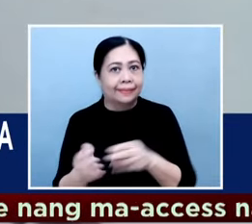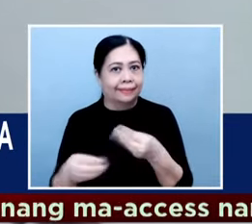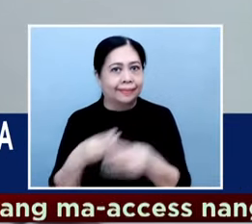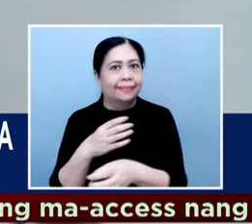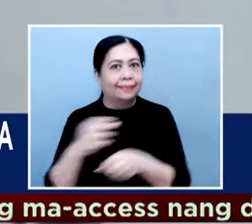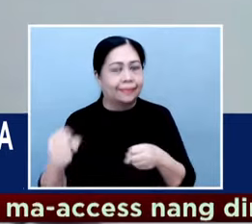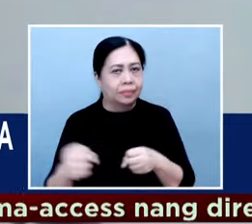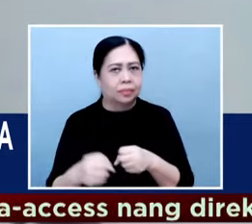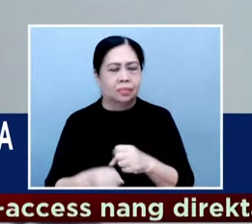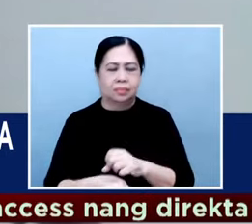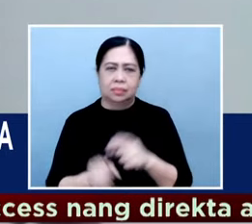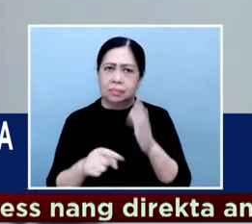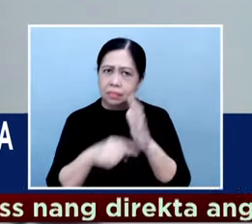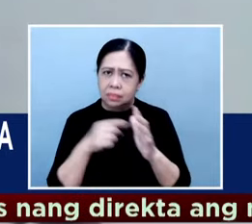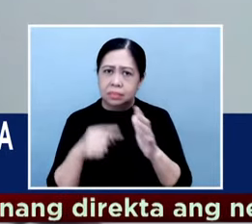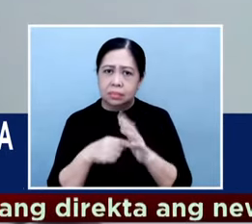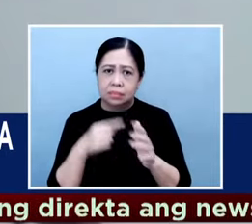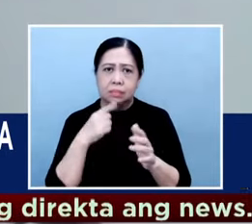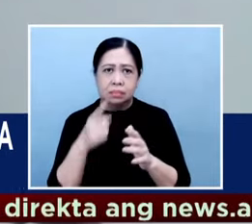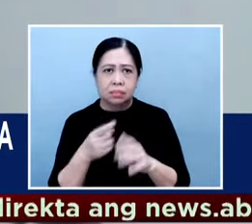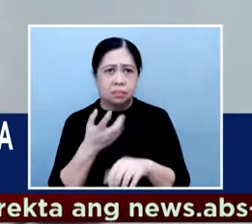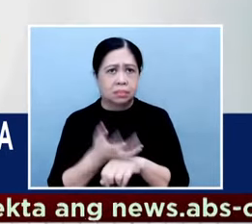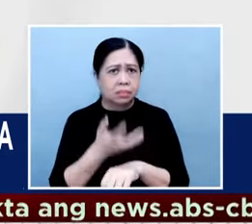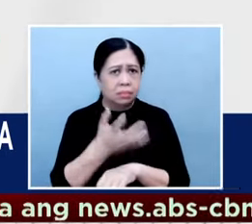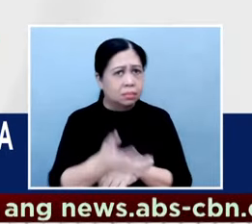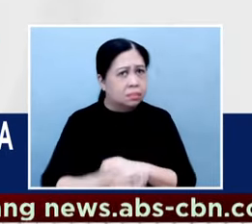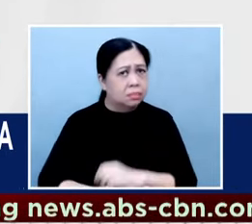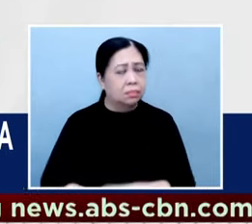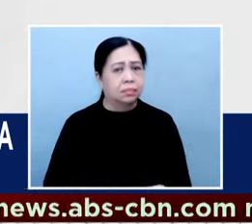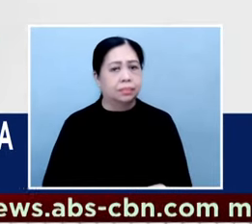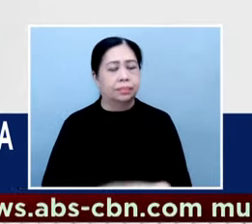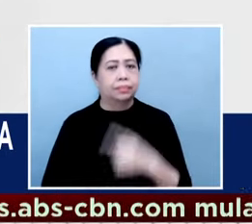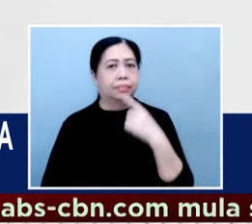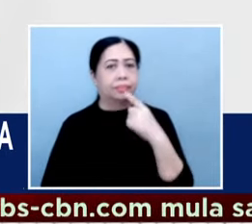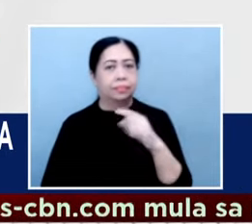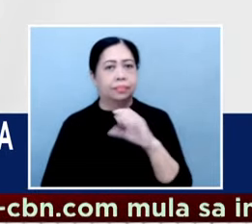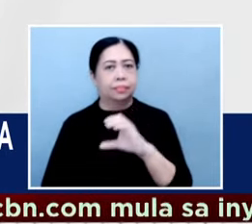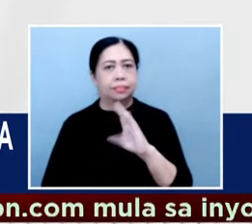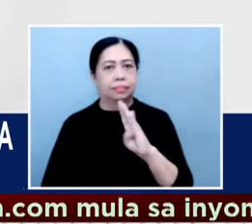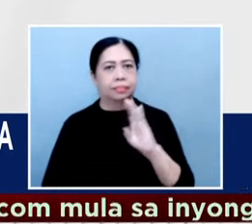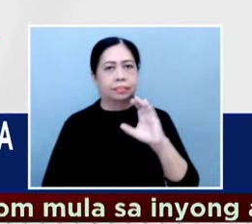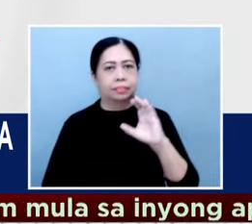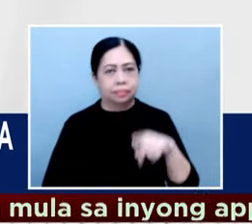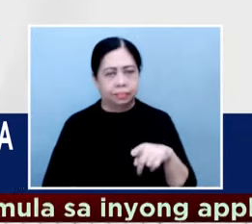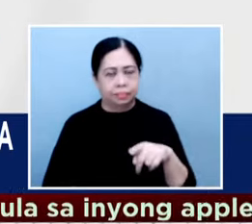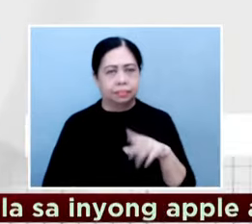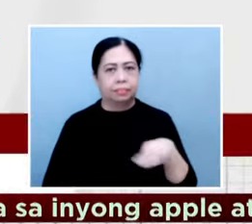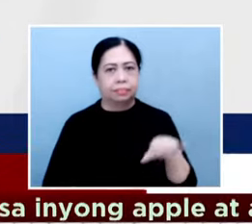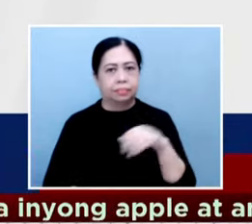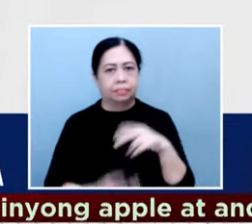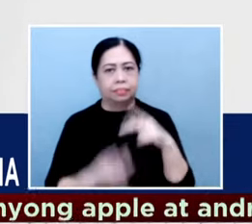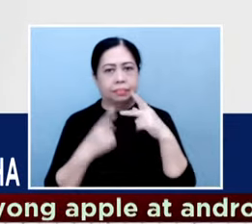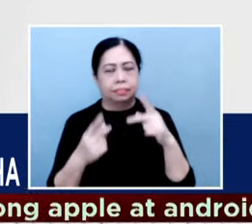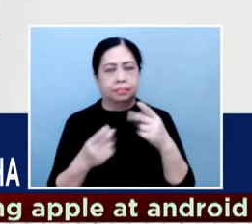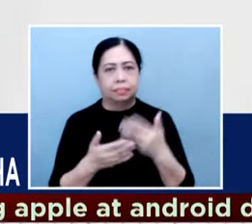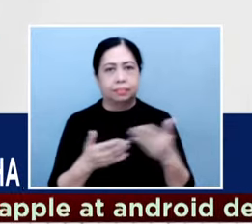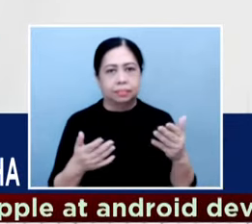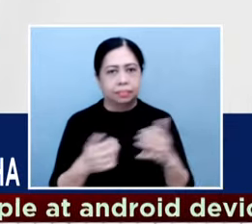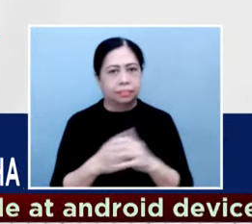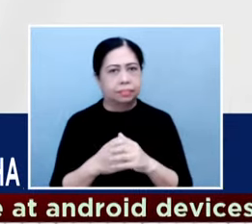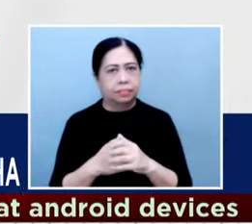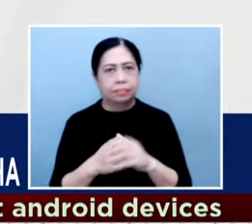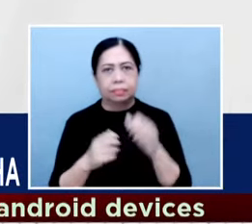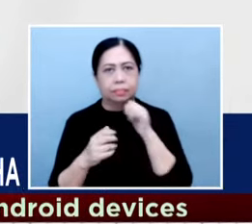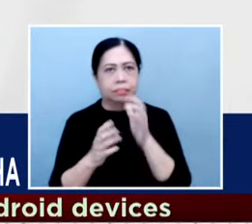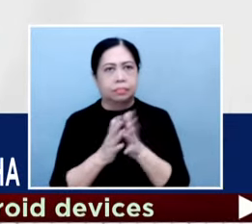Kaya at kuminsan talagang nangloloko. Giit ng CBCP Episcopal Commission and Public Affairs, hindi